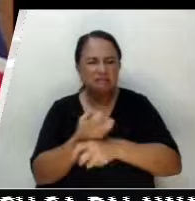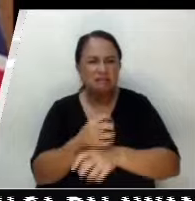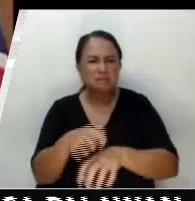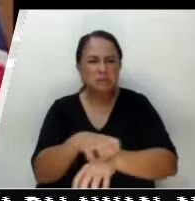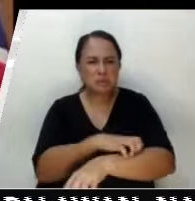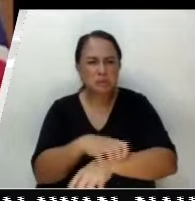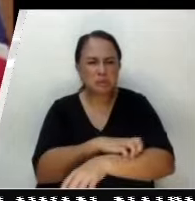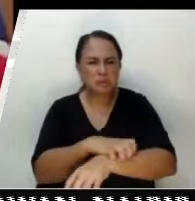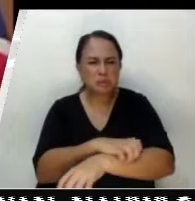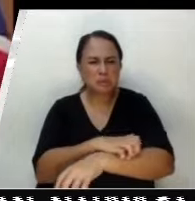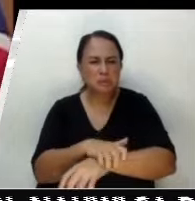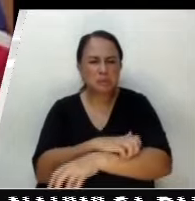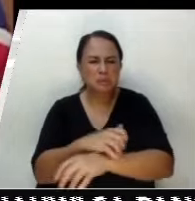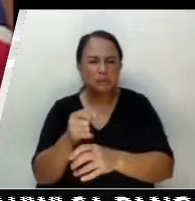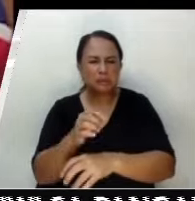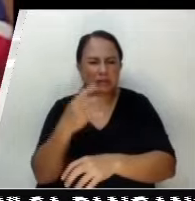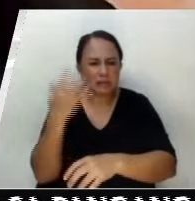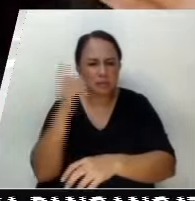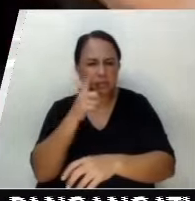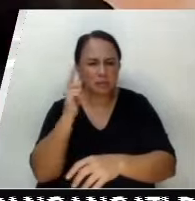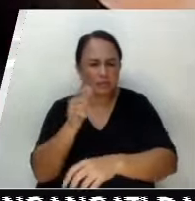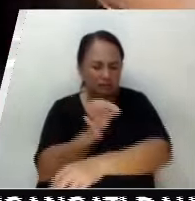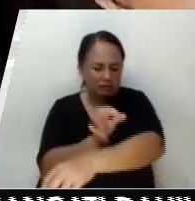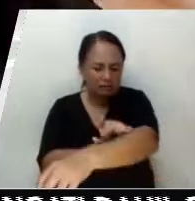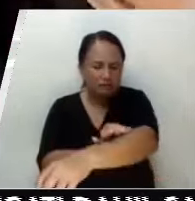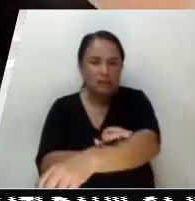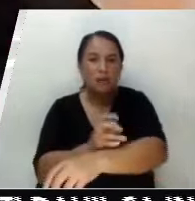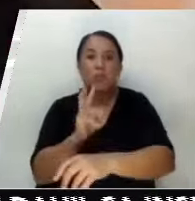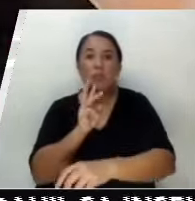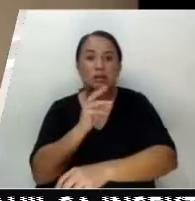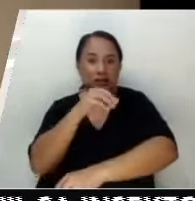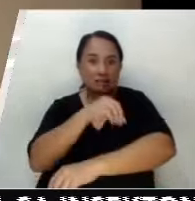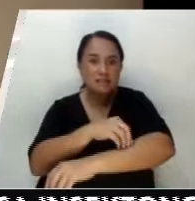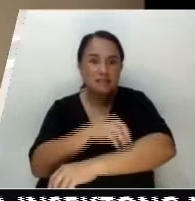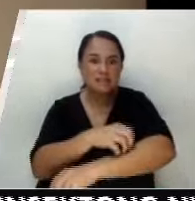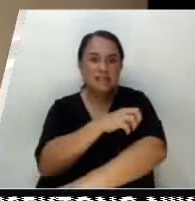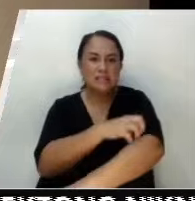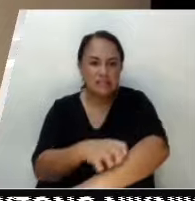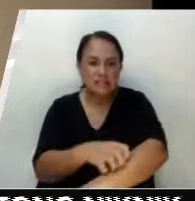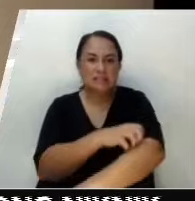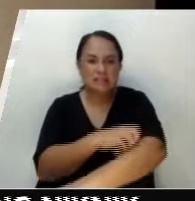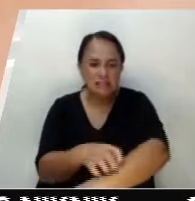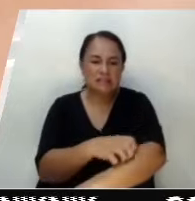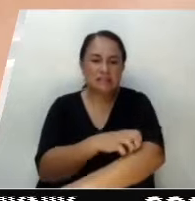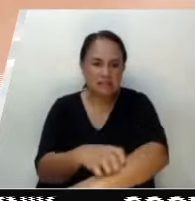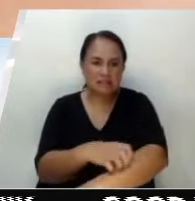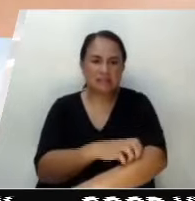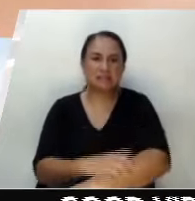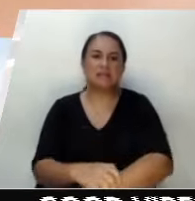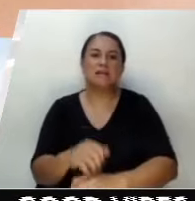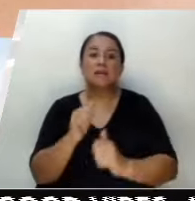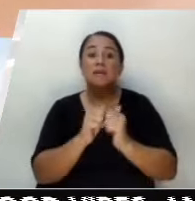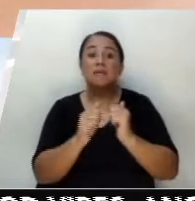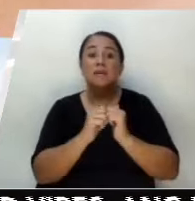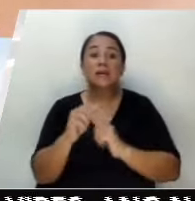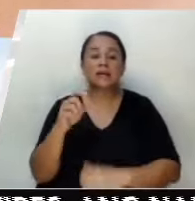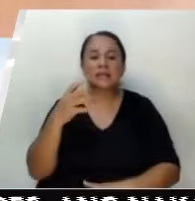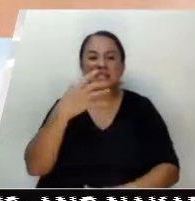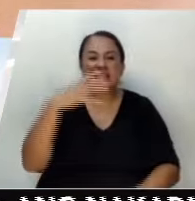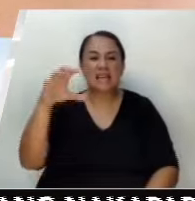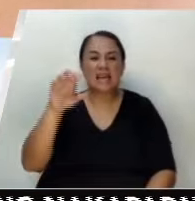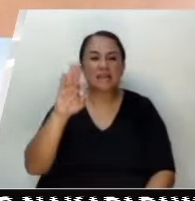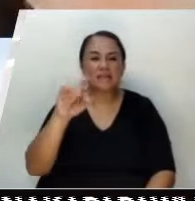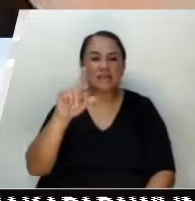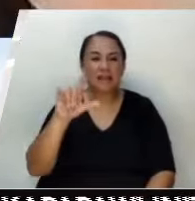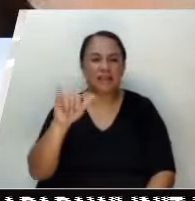may bilog na tubig-tubig. Kasi sa kakakamot ko na pala yun. Nadali na pala na sandfly o kung tawagin dito sa atin, nik-nik. Hindi